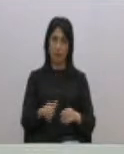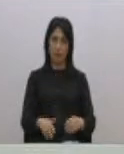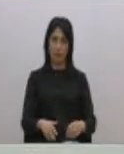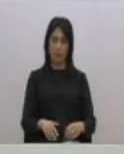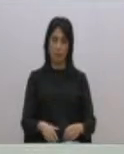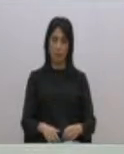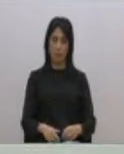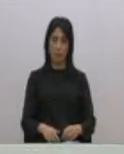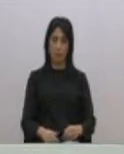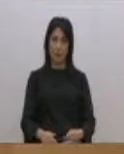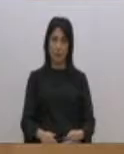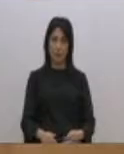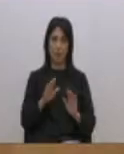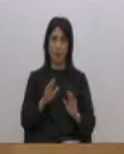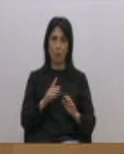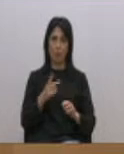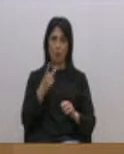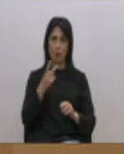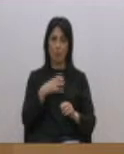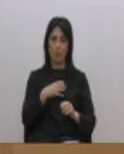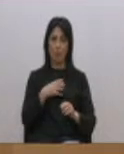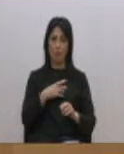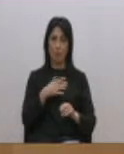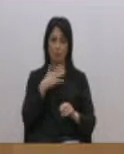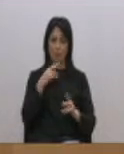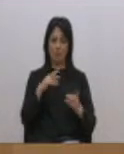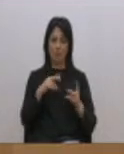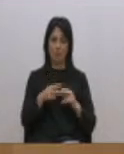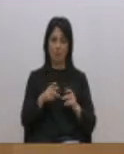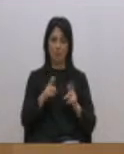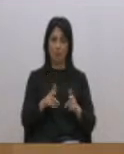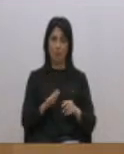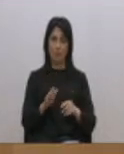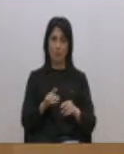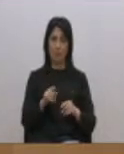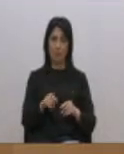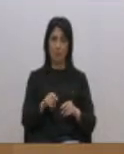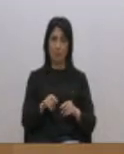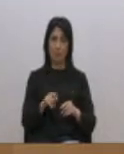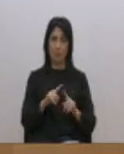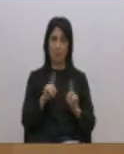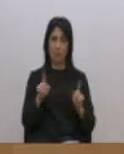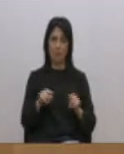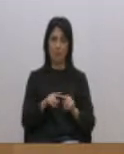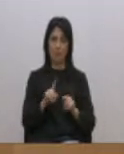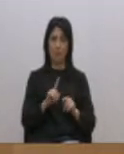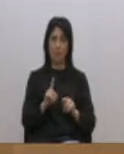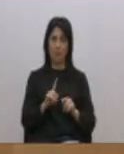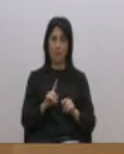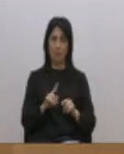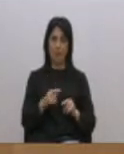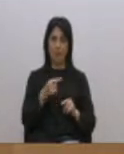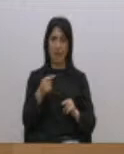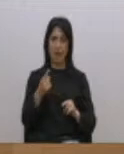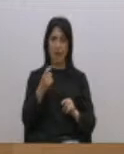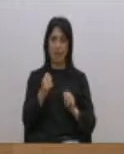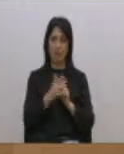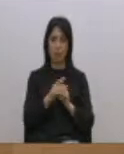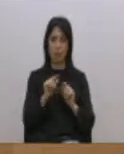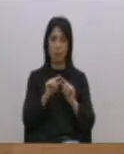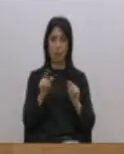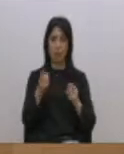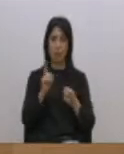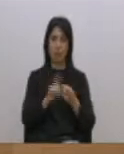ადგილიდან. სარგებლებ უბრალოდ და სწორება ბერცულებასაც არ ვეთანხმები ამ პაკეტში, მაგრამ გამომჩა 115